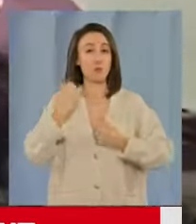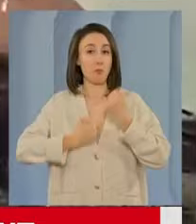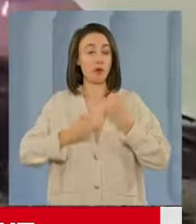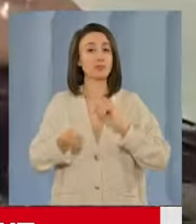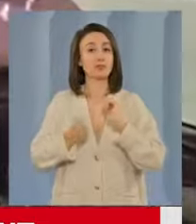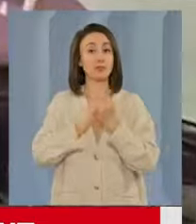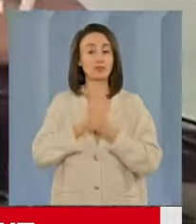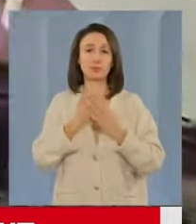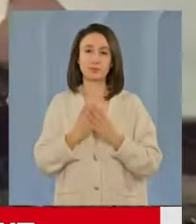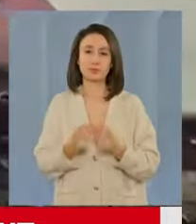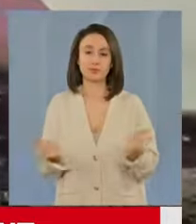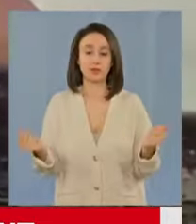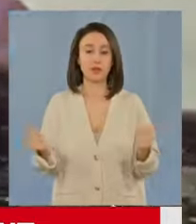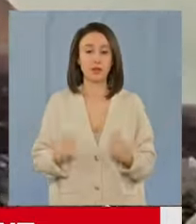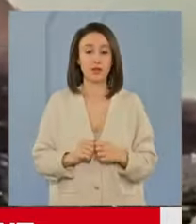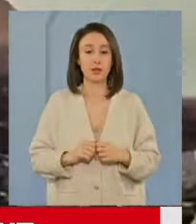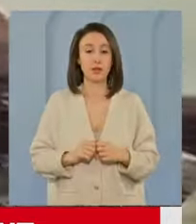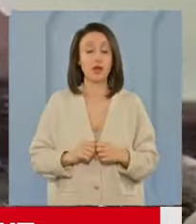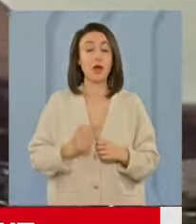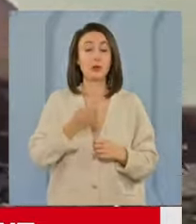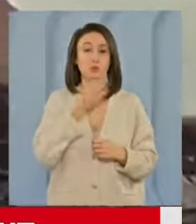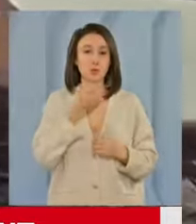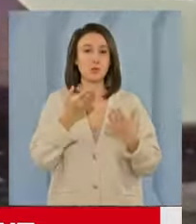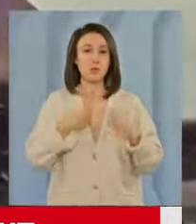transformată într un morm de fiare și au declarat decesul